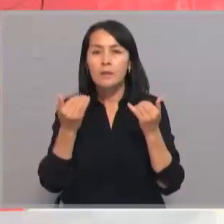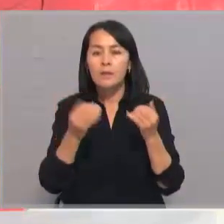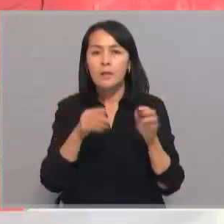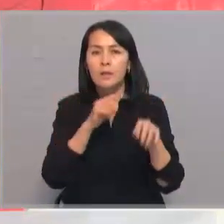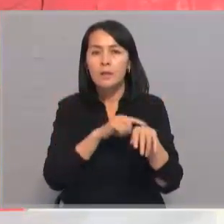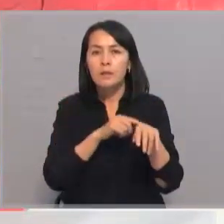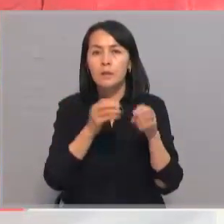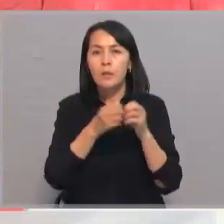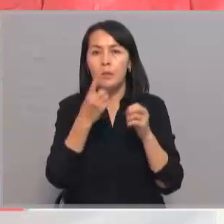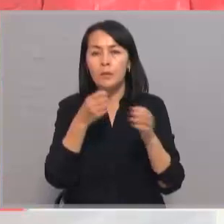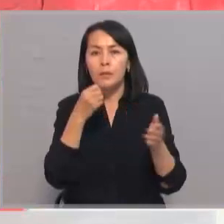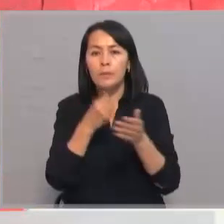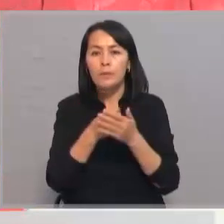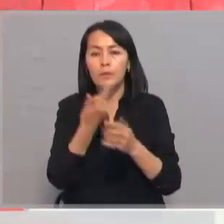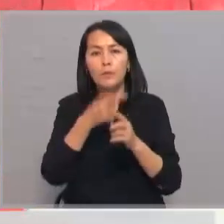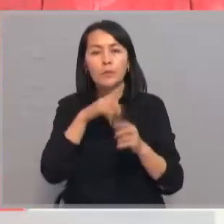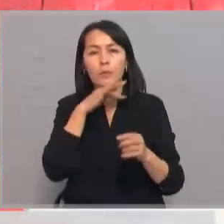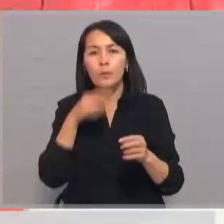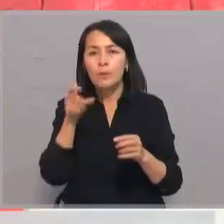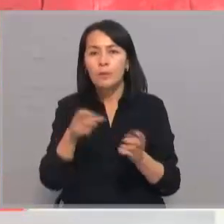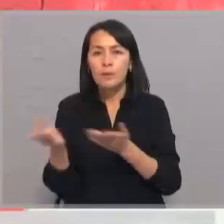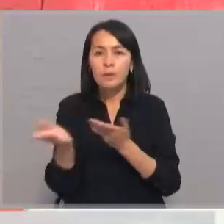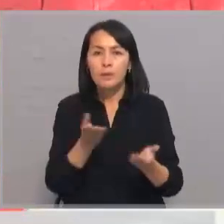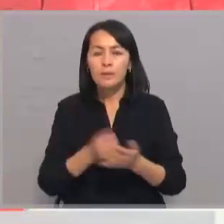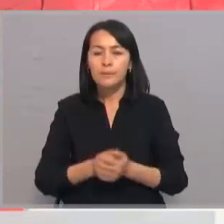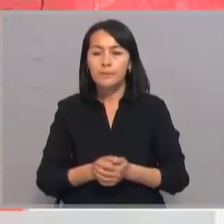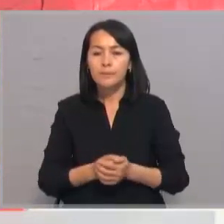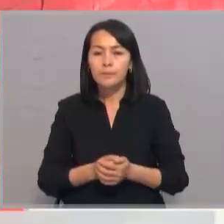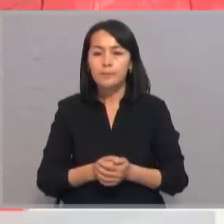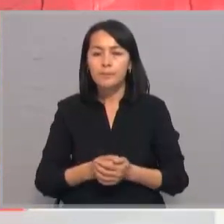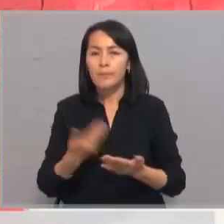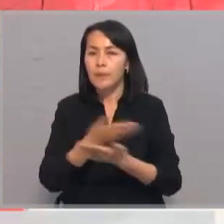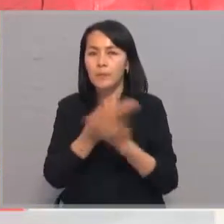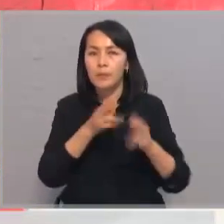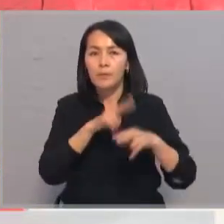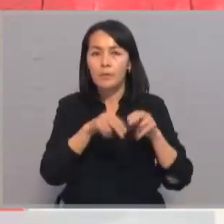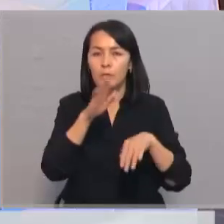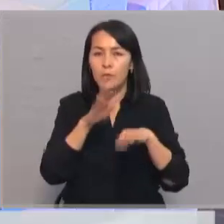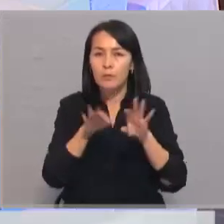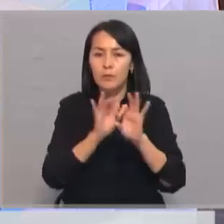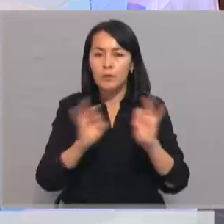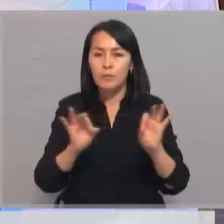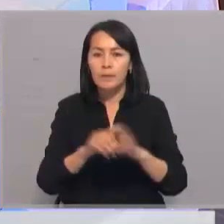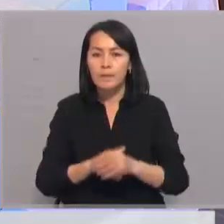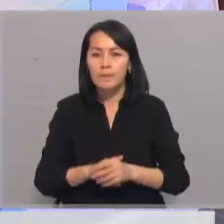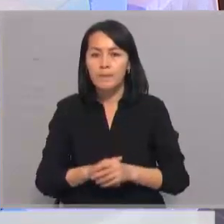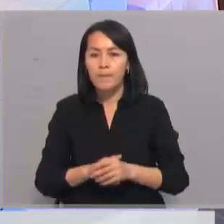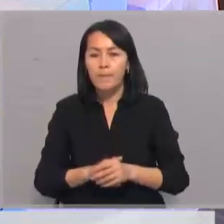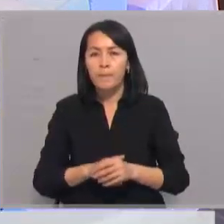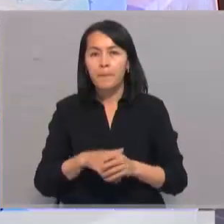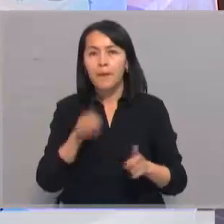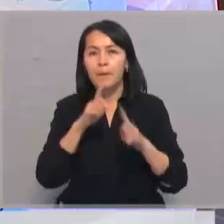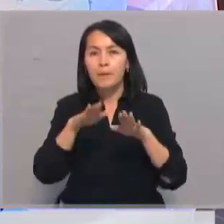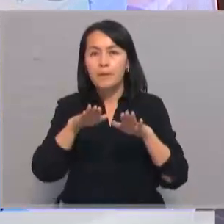сағат 11-ден бері қарай өте көп адам келіп жатыр. Бәрін көңілі жақсы, керемет жақсы. Мәжіліс